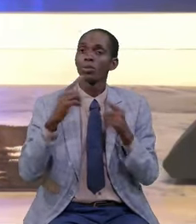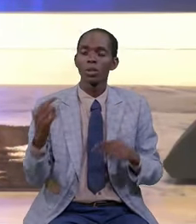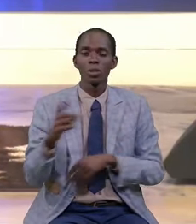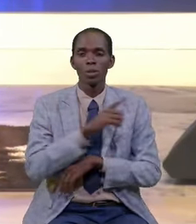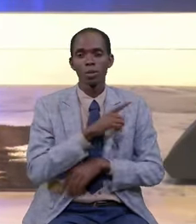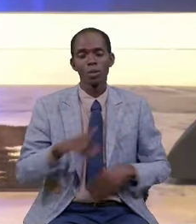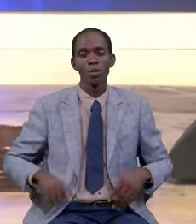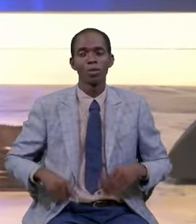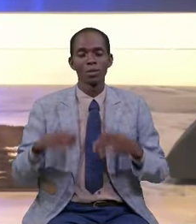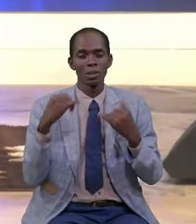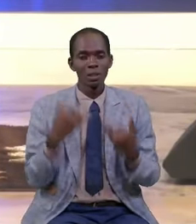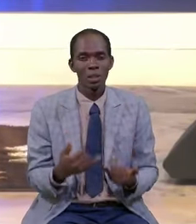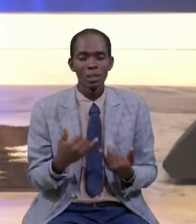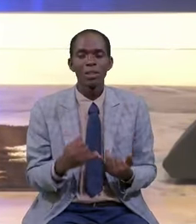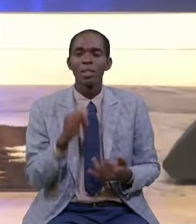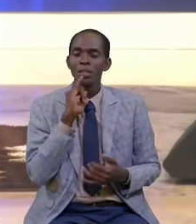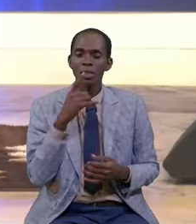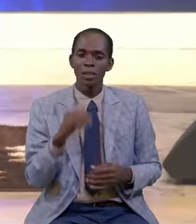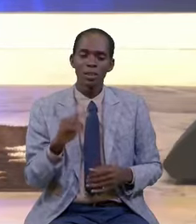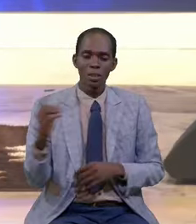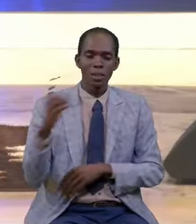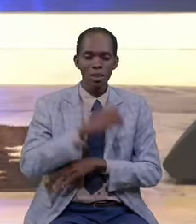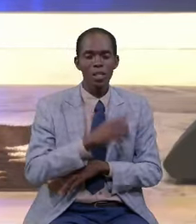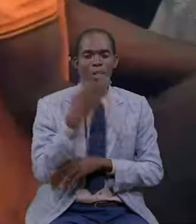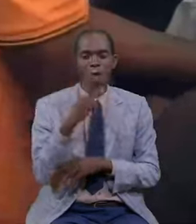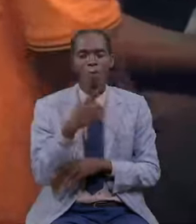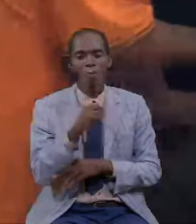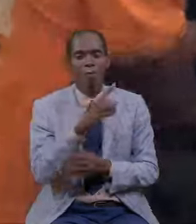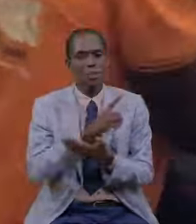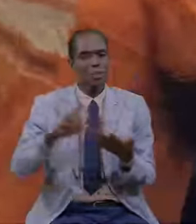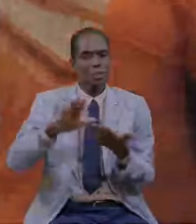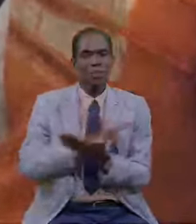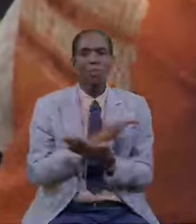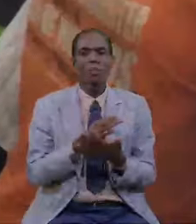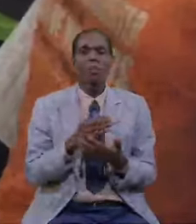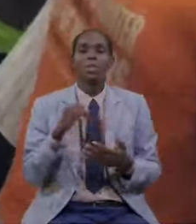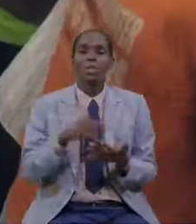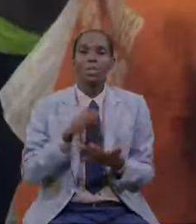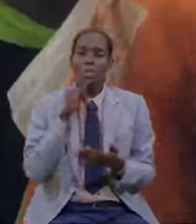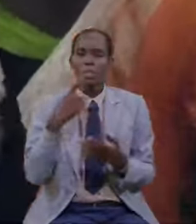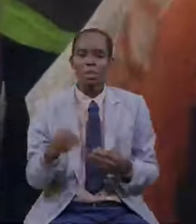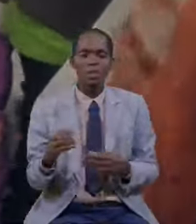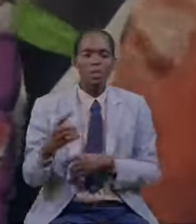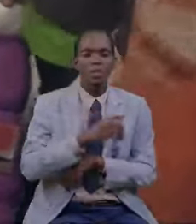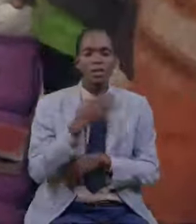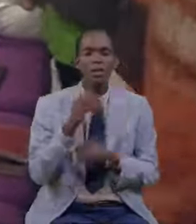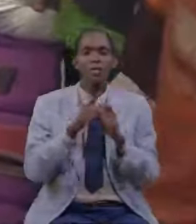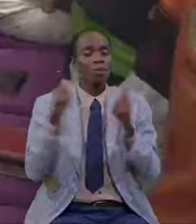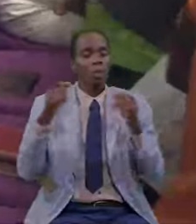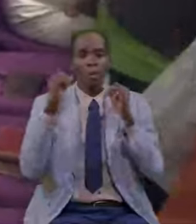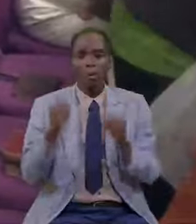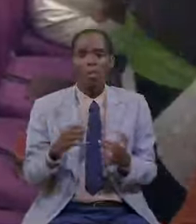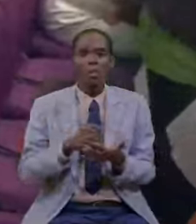jour du surnaturel. C'est le jour de grande puissance. C'est le jour de grande